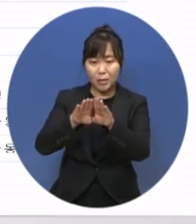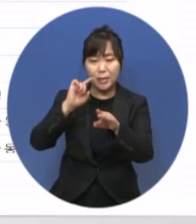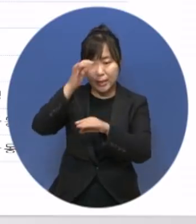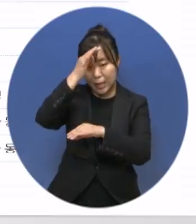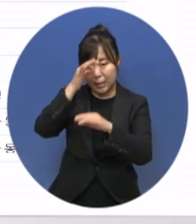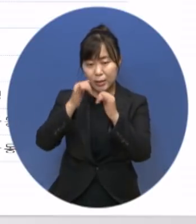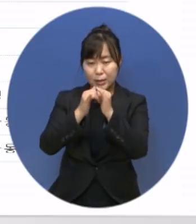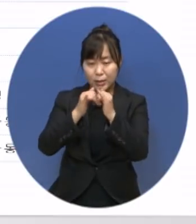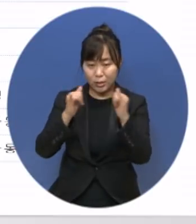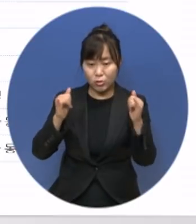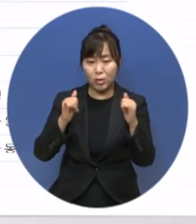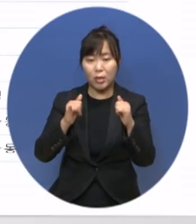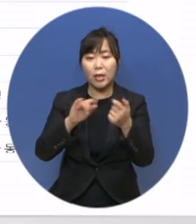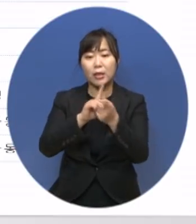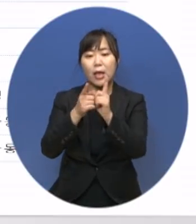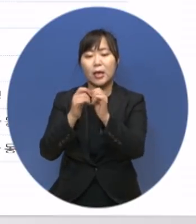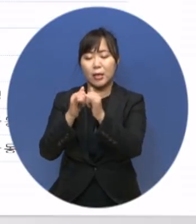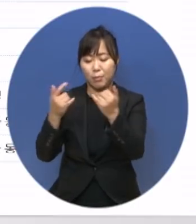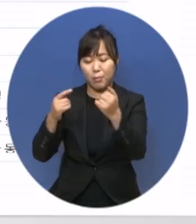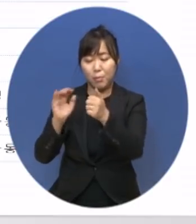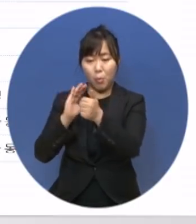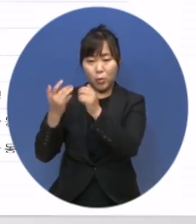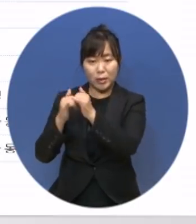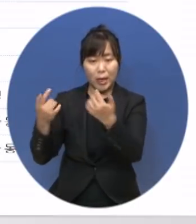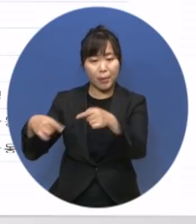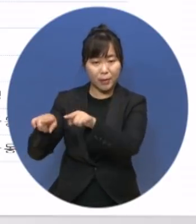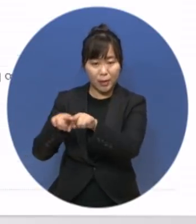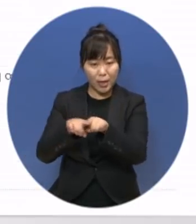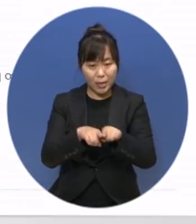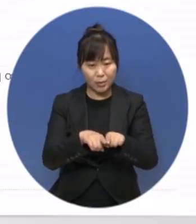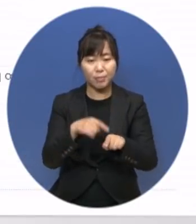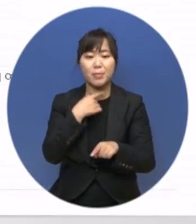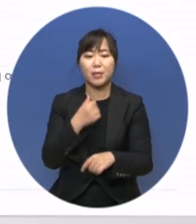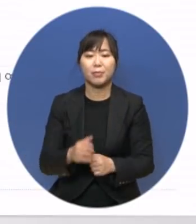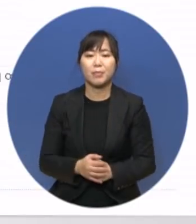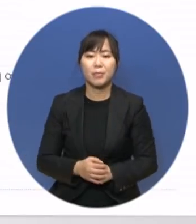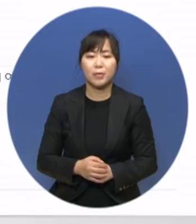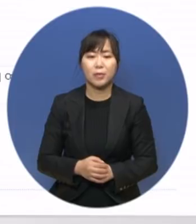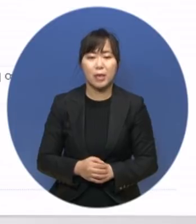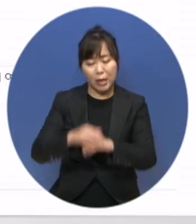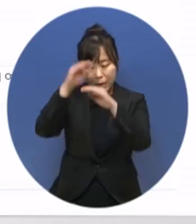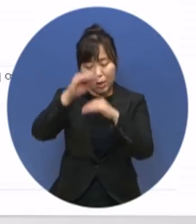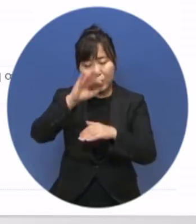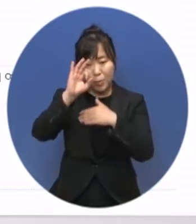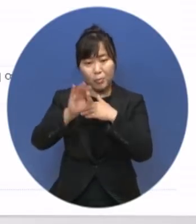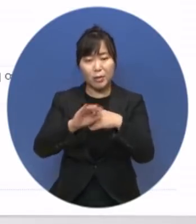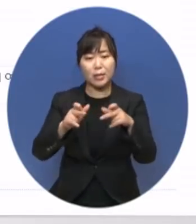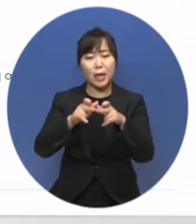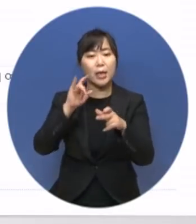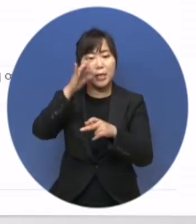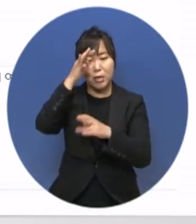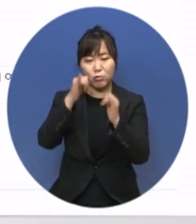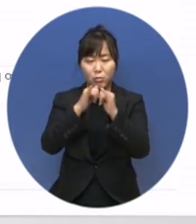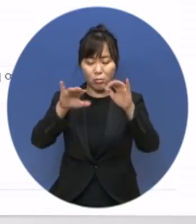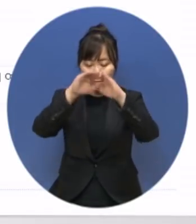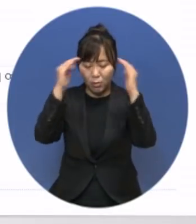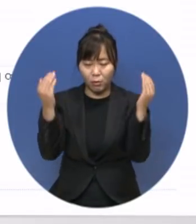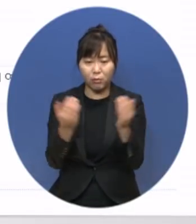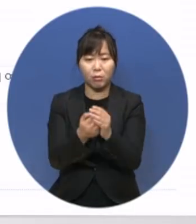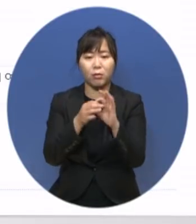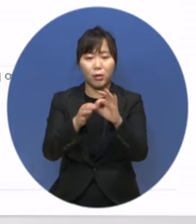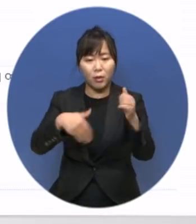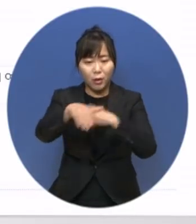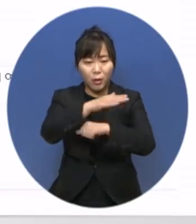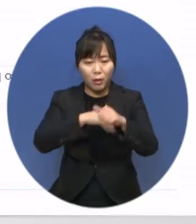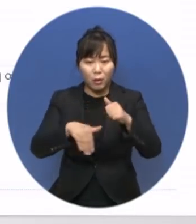장애예술인들은 대리인, 보호자를 동행해서 저희들이 진행하였습니다. 내용을 살펴보면 장애예술인 전반에 관한